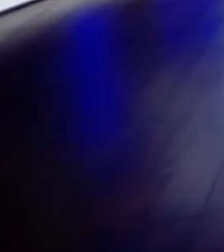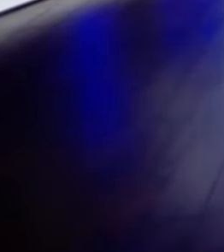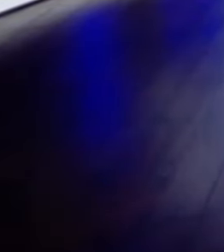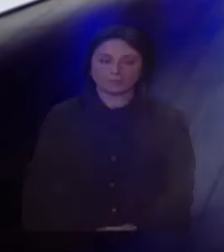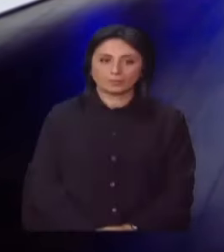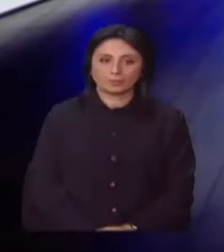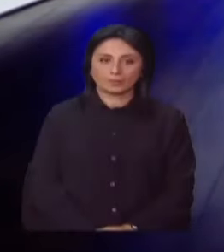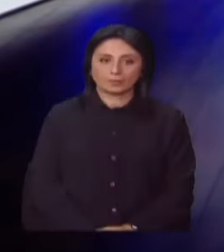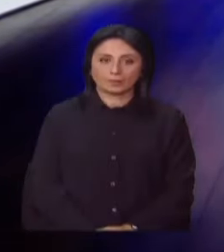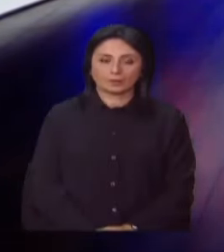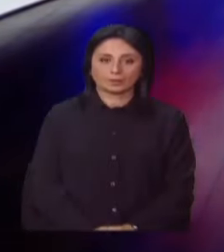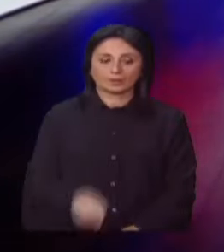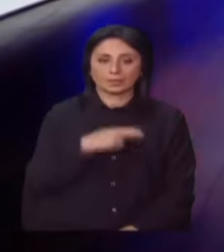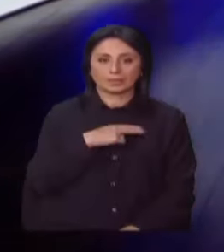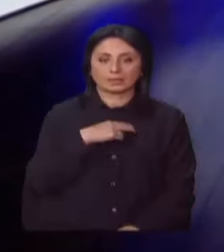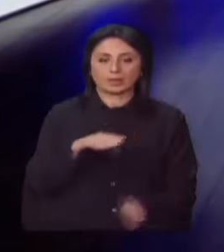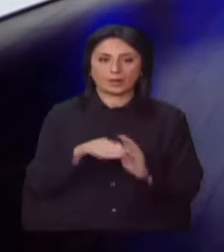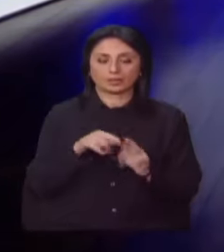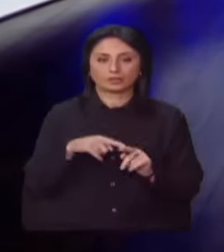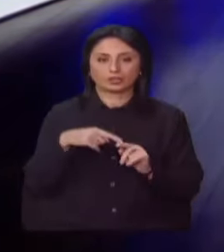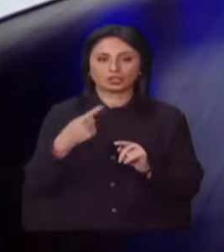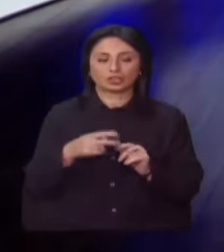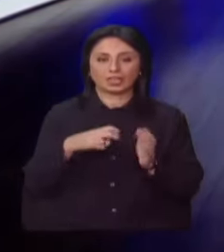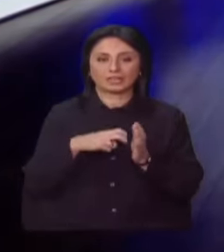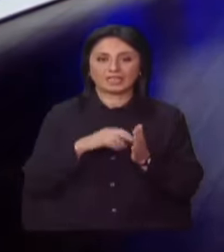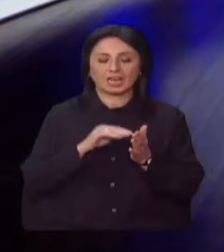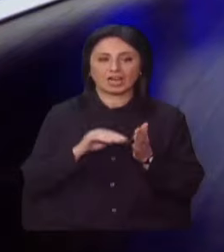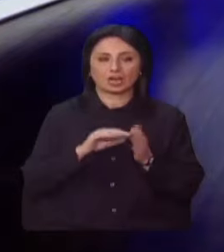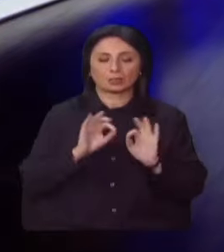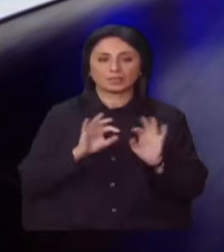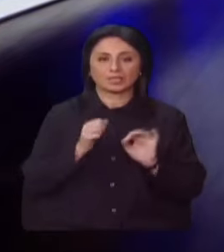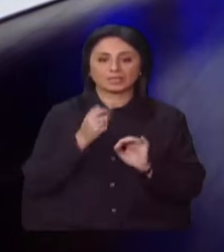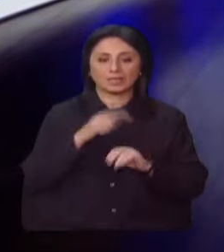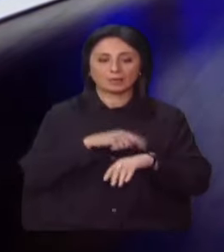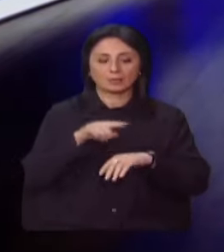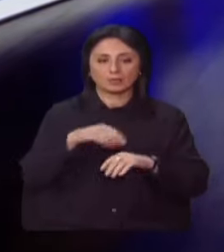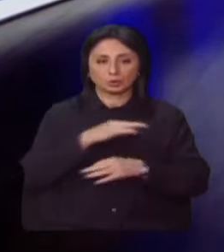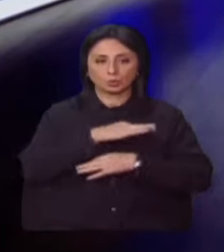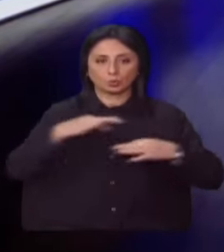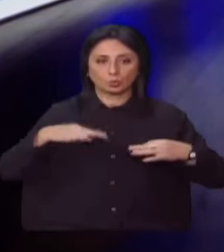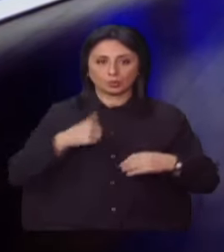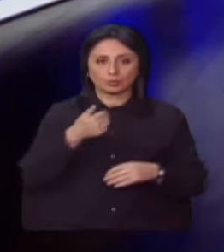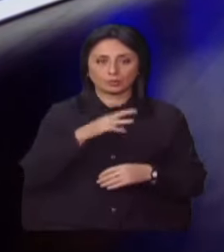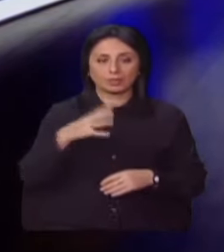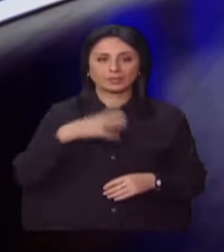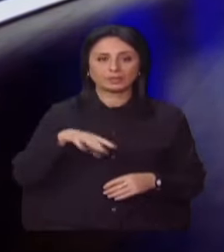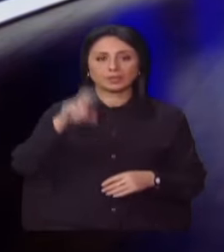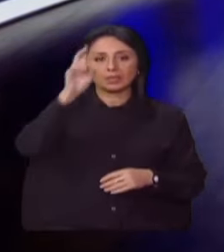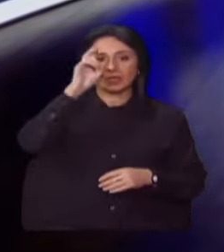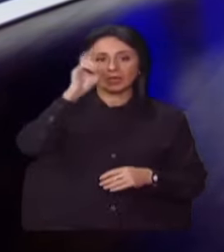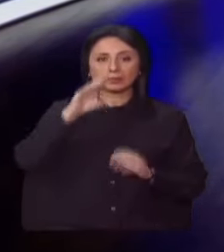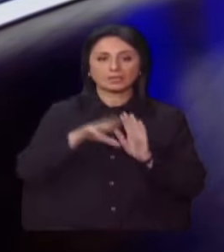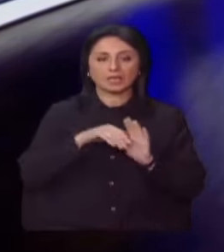პირველი ოფიციალური ვიზიტი საპარლამენტო არჩევნების შემდეგ წერილობითი განცხადებიდან რამდენიმე საათში უნგრეთის პრემიერმა საქართველოს